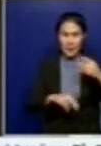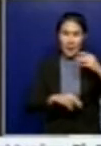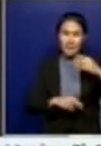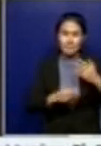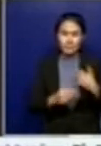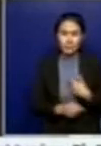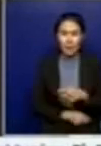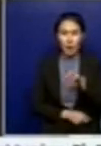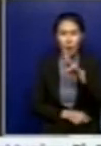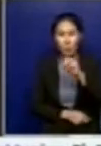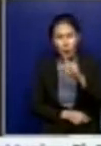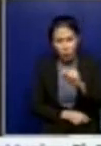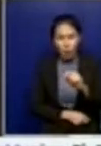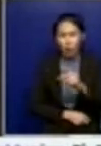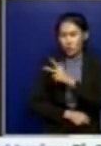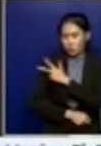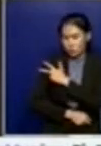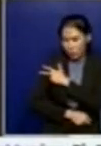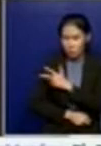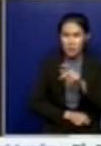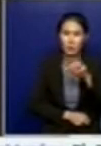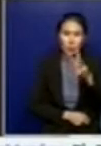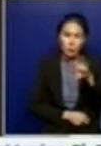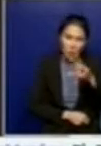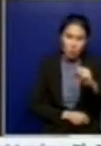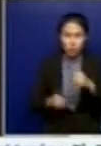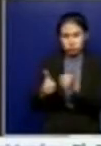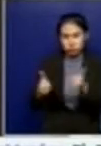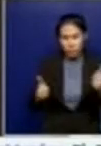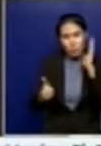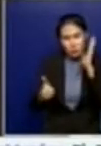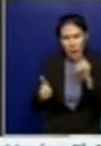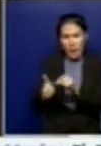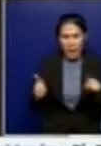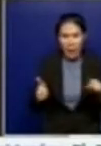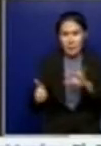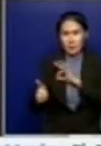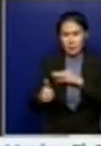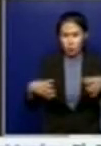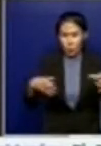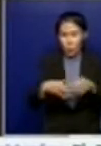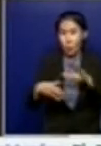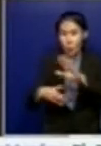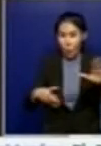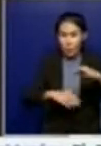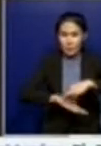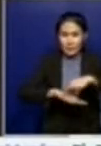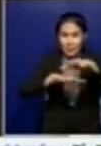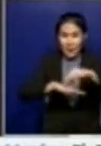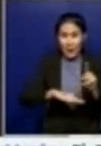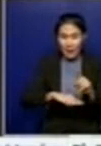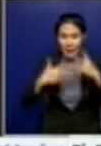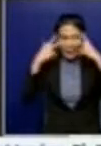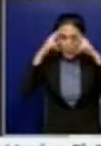อนุพงศ์ดร.วิษณุดร.สมคิดและนายดอนนะครับนะซึ่งดำรงตำแหน่งนาย